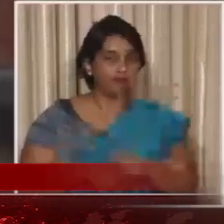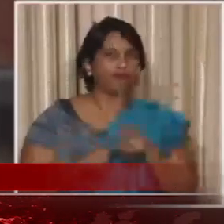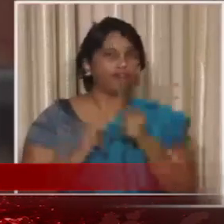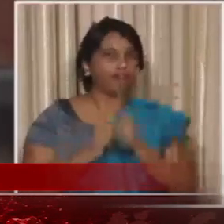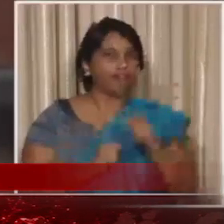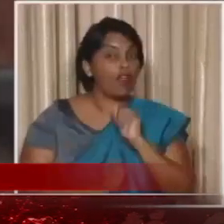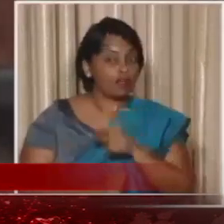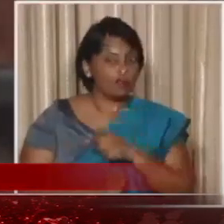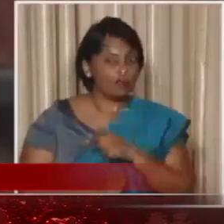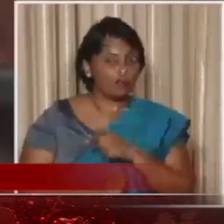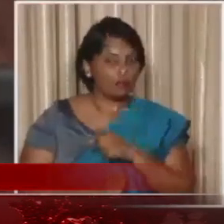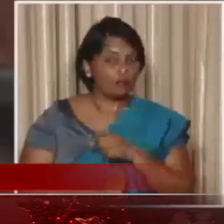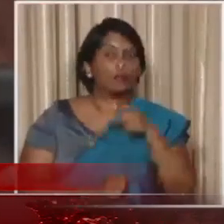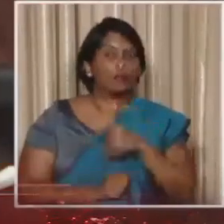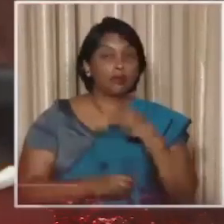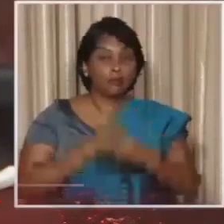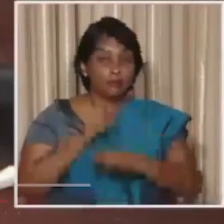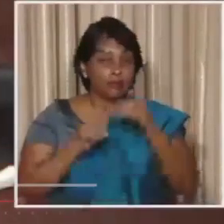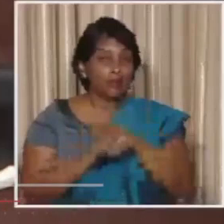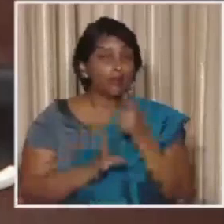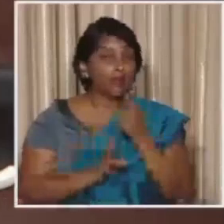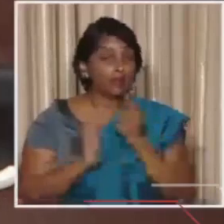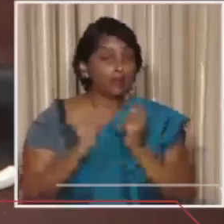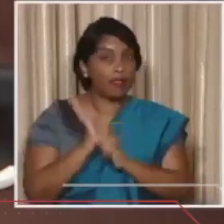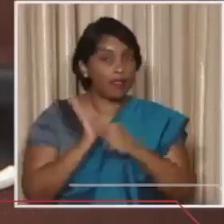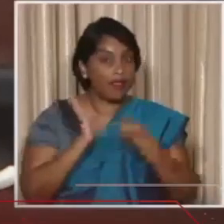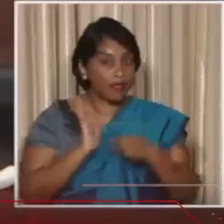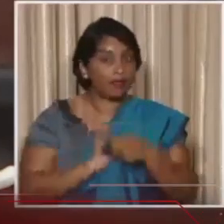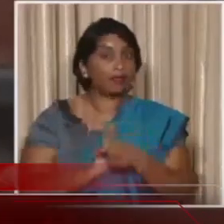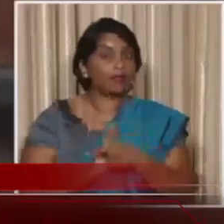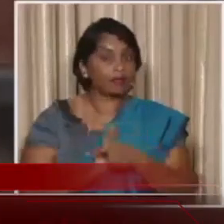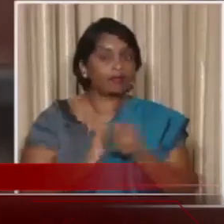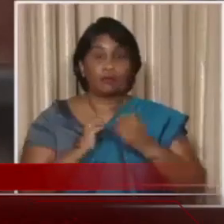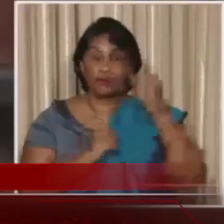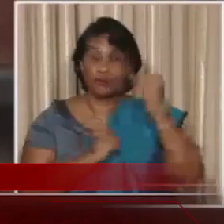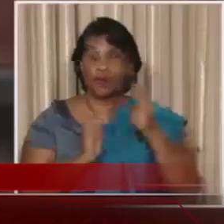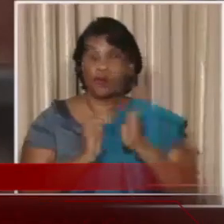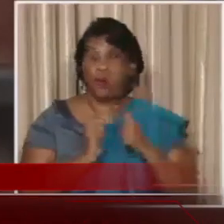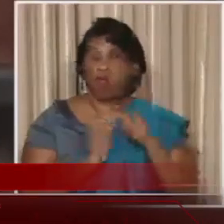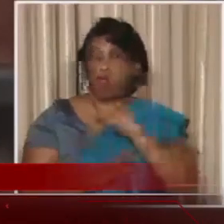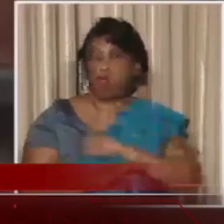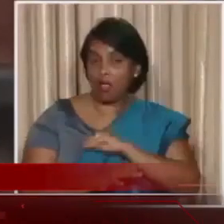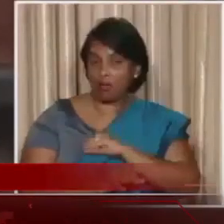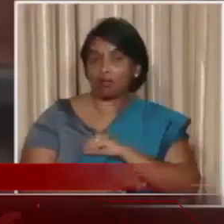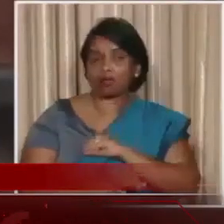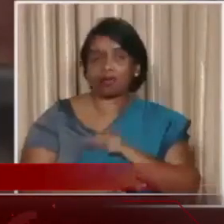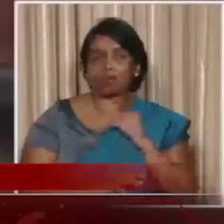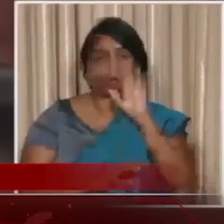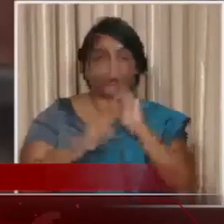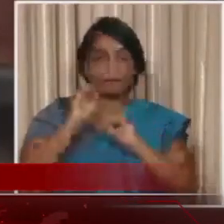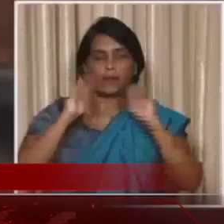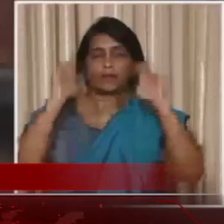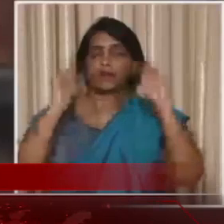මොකද? මේ ආයෝජනය කරලා තියෙන මුදල් වල ණය ප්‍රමා අනාගතේ ලැබෙන පොලි ලාභාංශය 9%කට